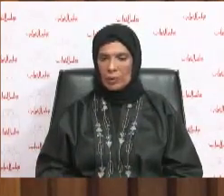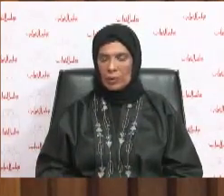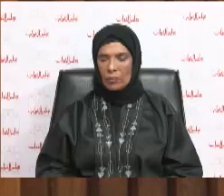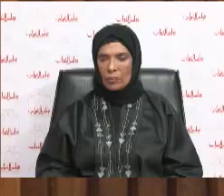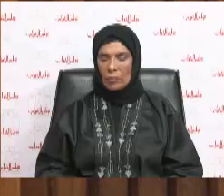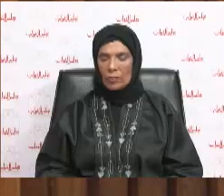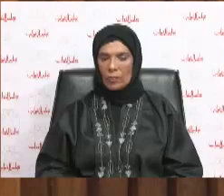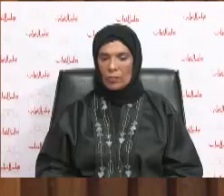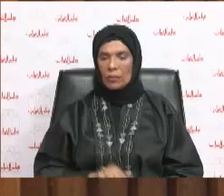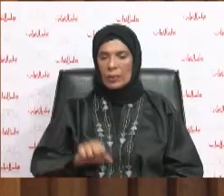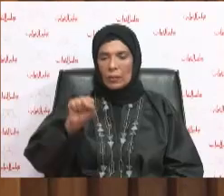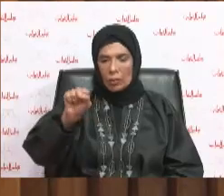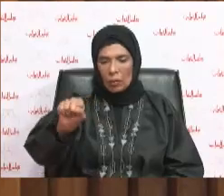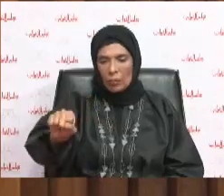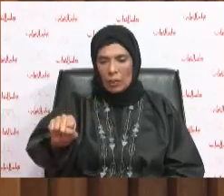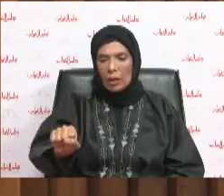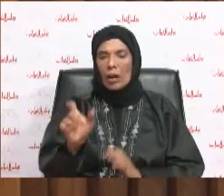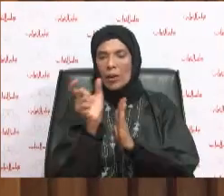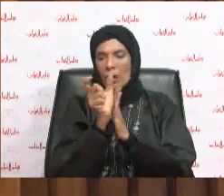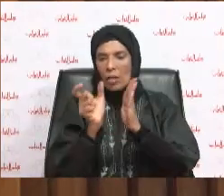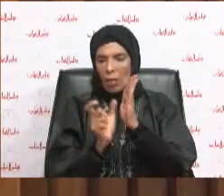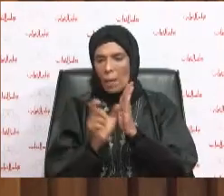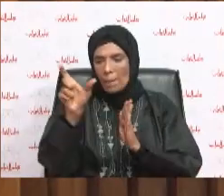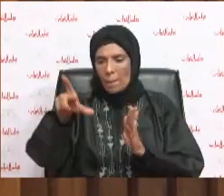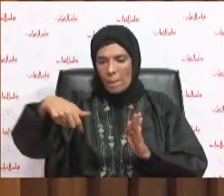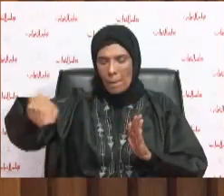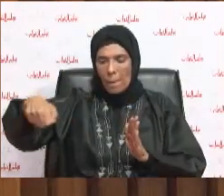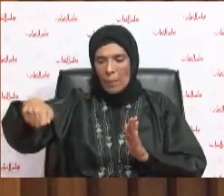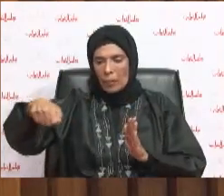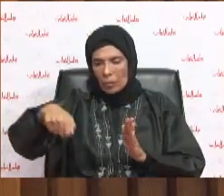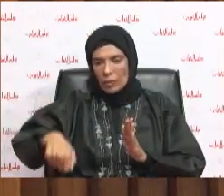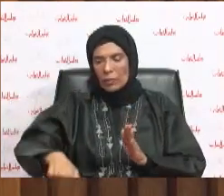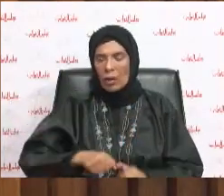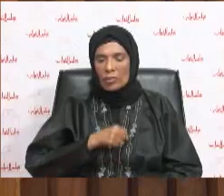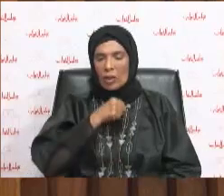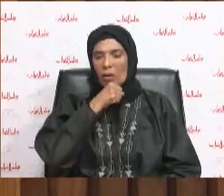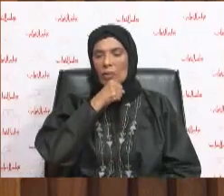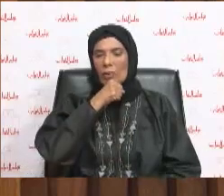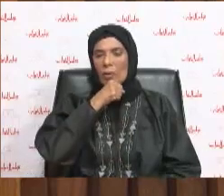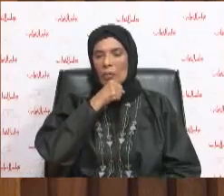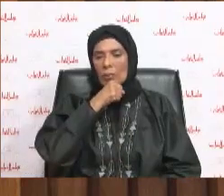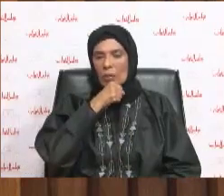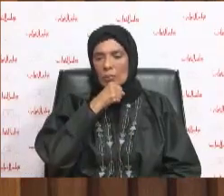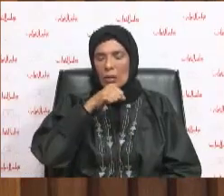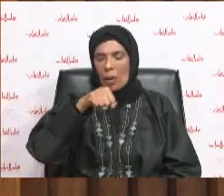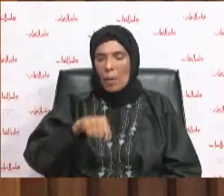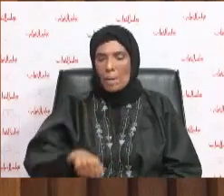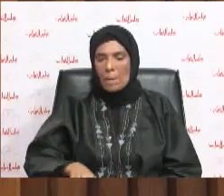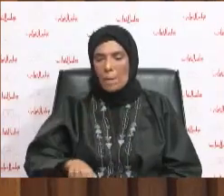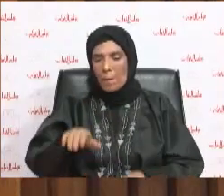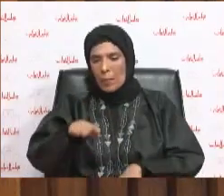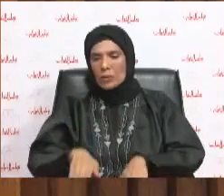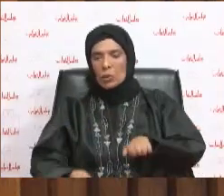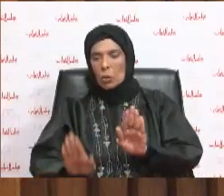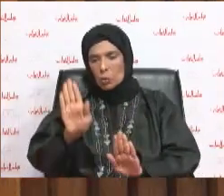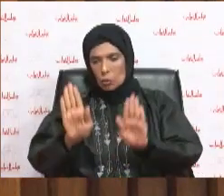45/2018 بشأن نظام تقاعد الوزراء ومن في حكمهم مكافآت تقاعد أعضاء مجلس الشورى والنواب والمجالس البلدية، فإن